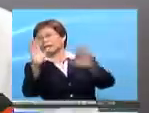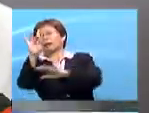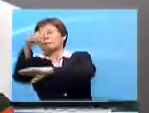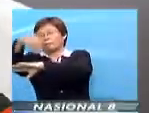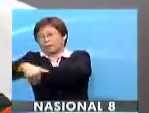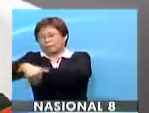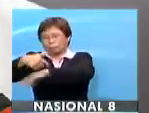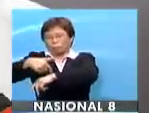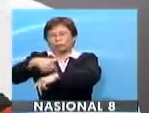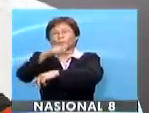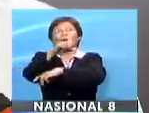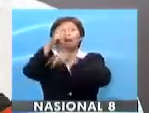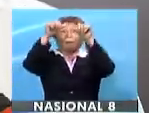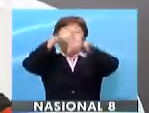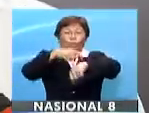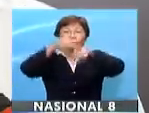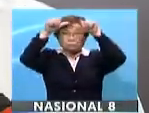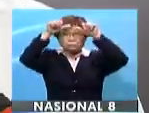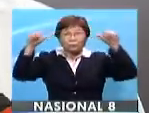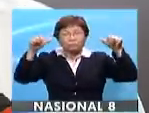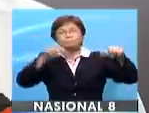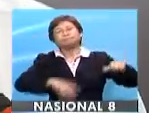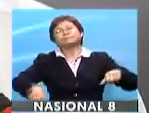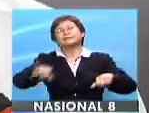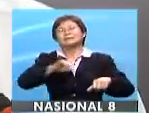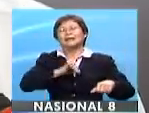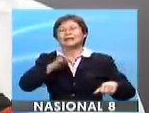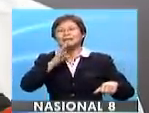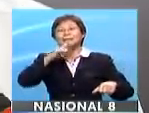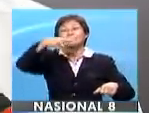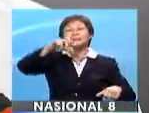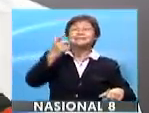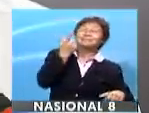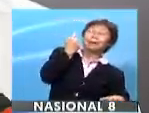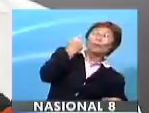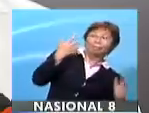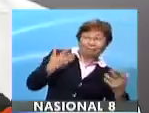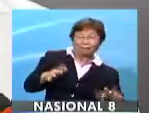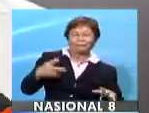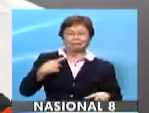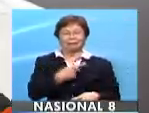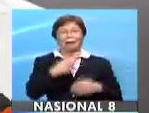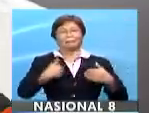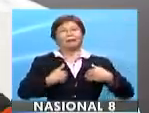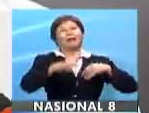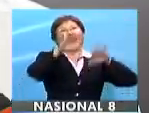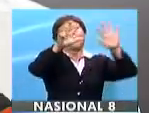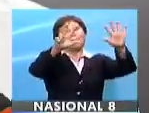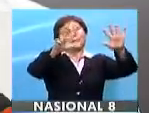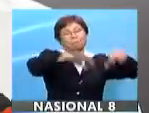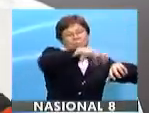waktu Saudi. Seperti mana yang saya sebutkan dalam sidang media yang awal, kita ada 8 pos